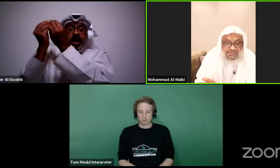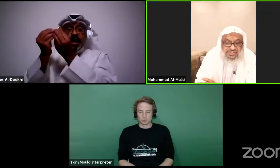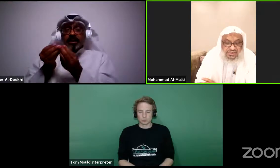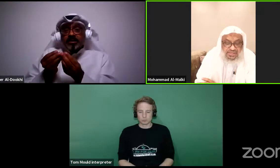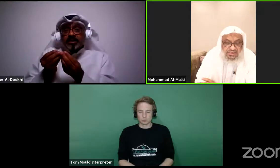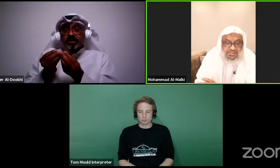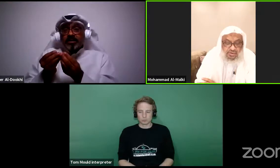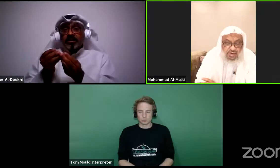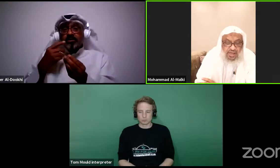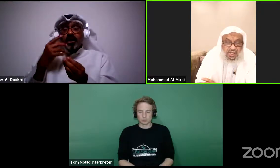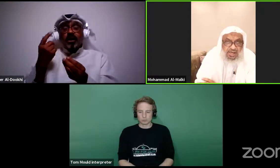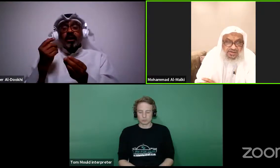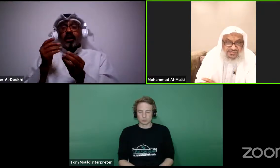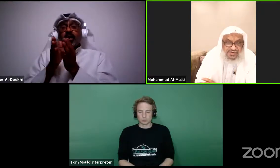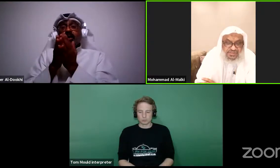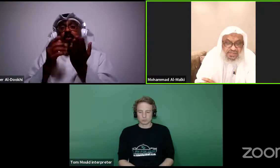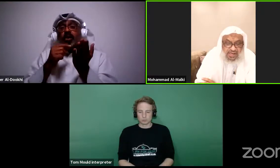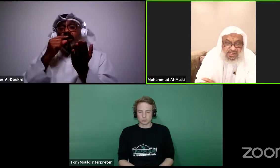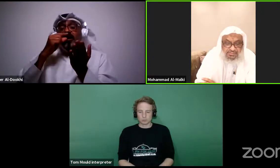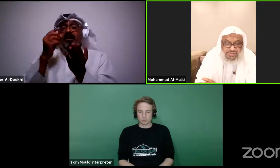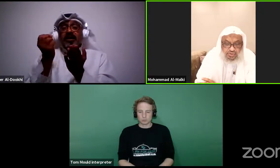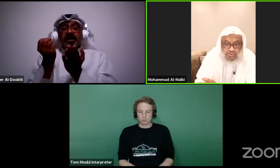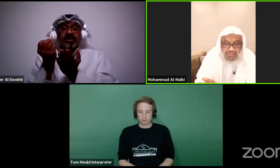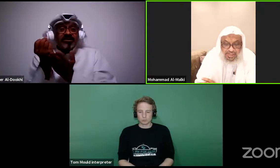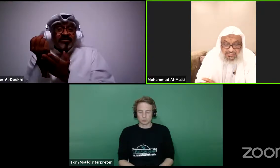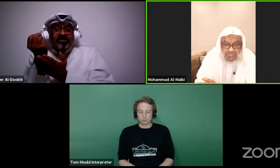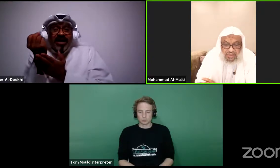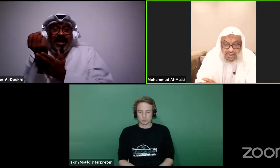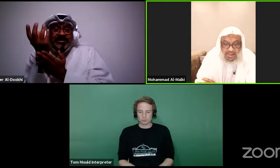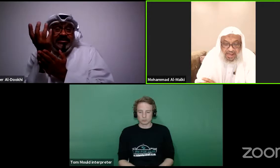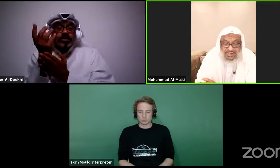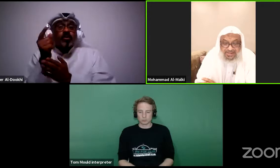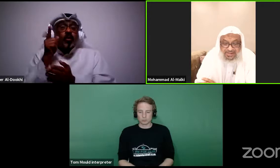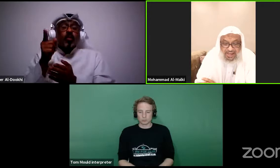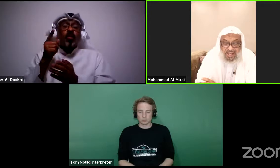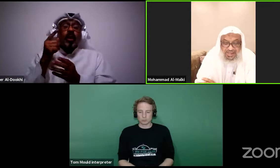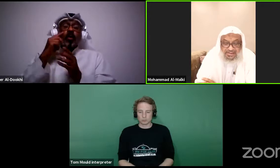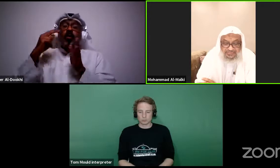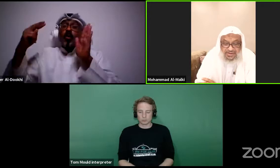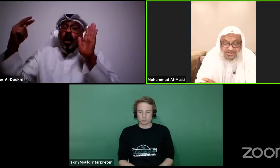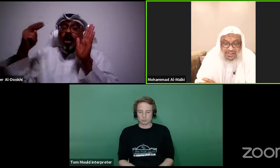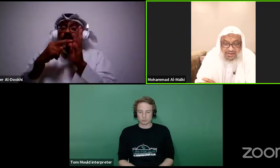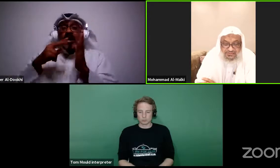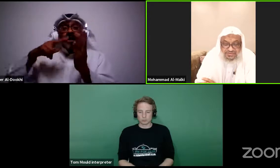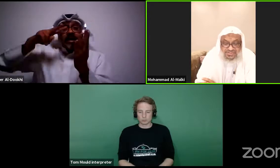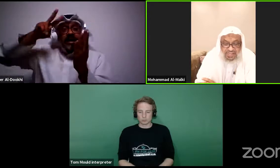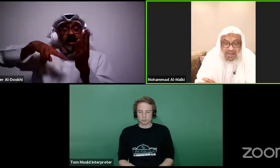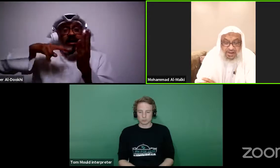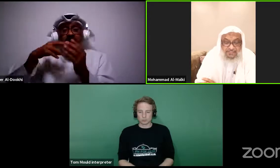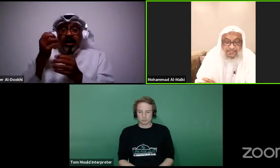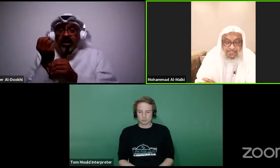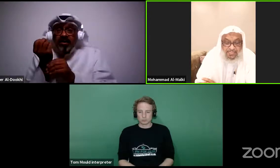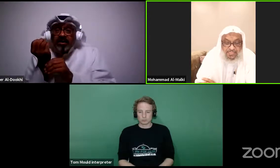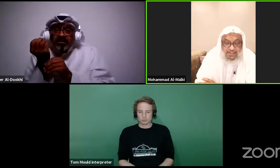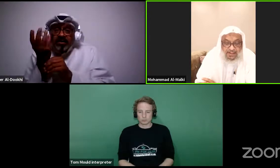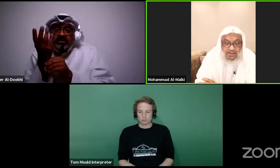وقرآن الفجر إن قرآن الفجر كان مشهودا، أي قراءة الفجر في